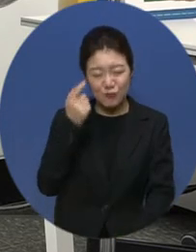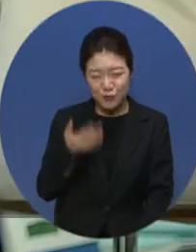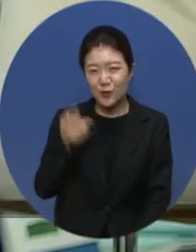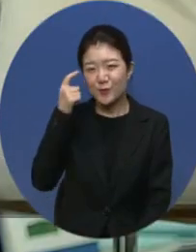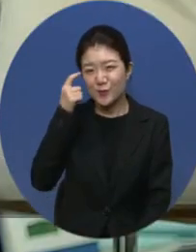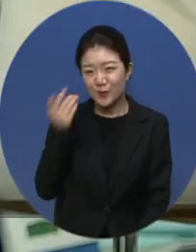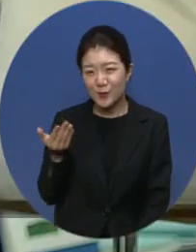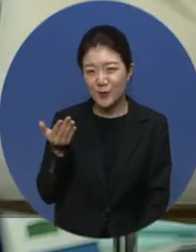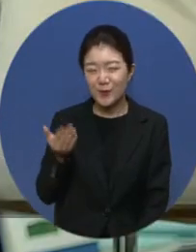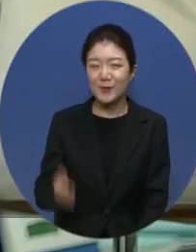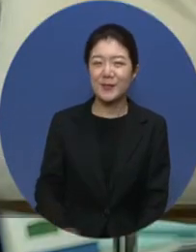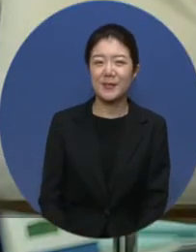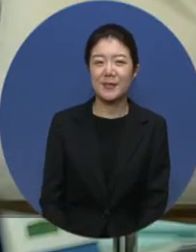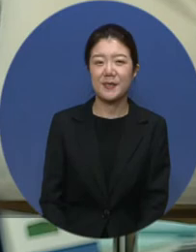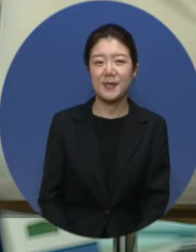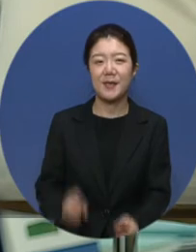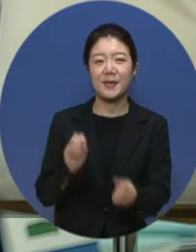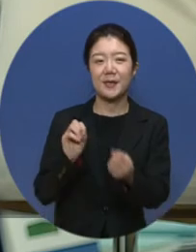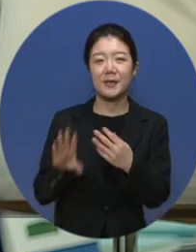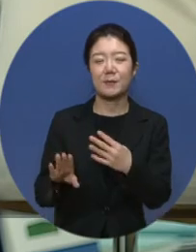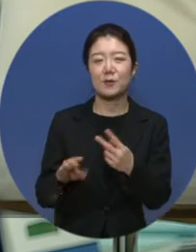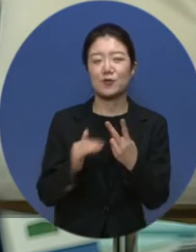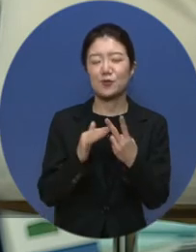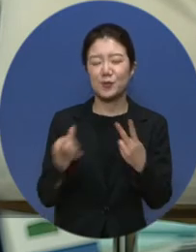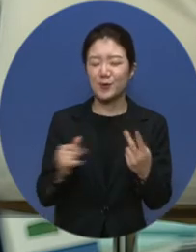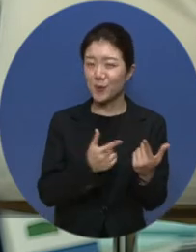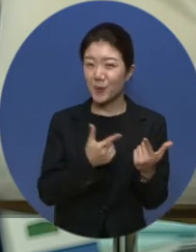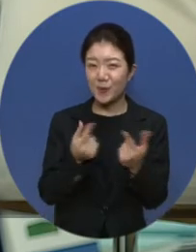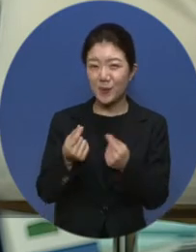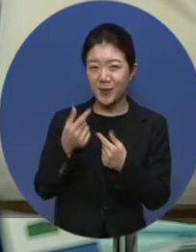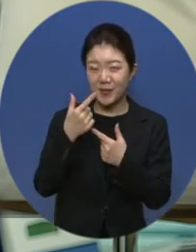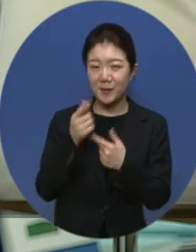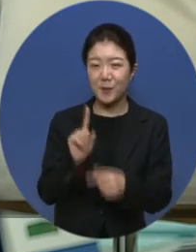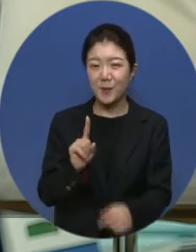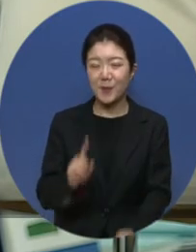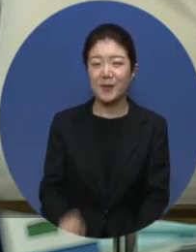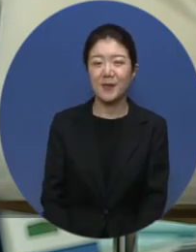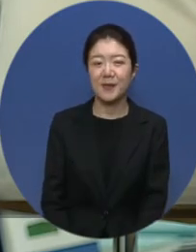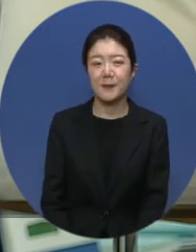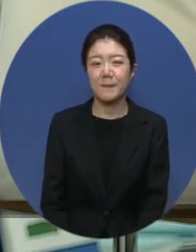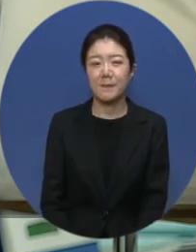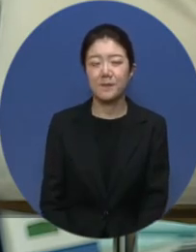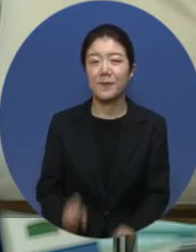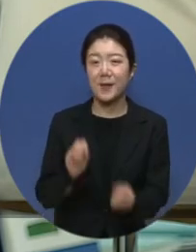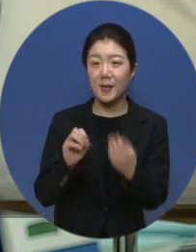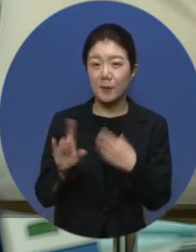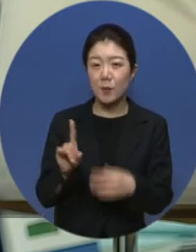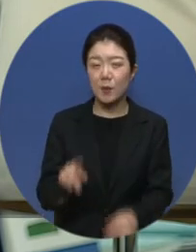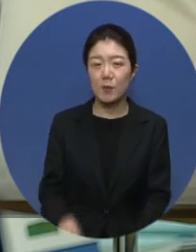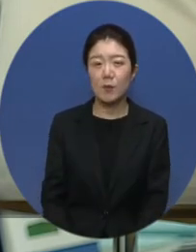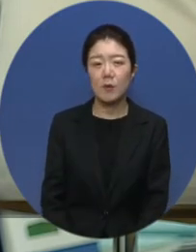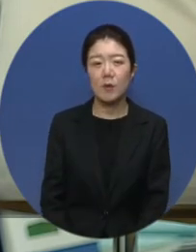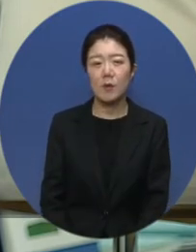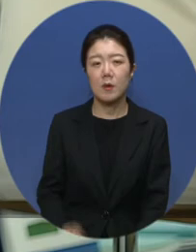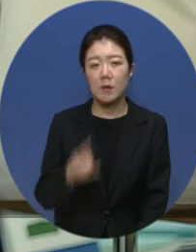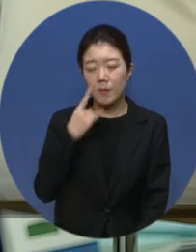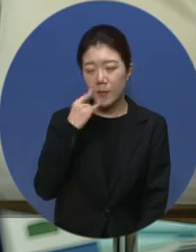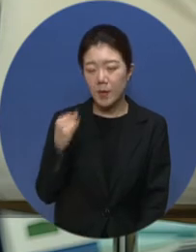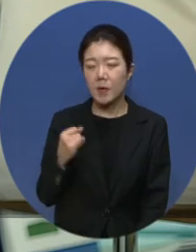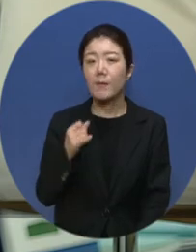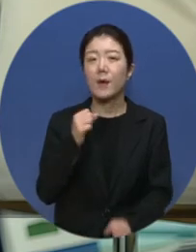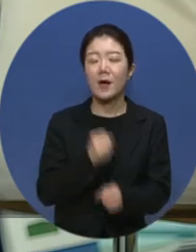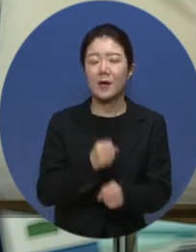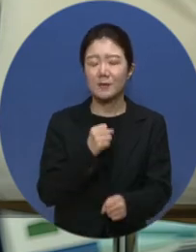봤는데, 그 대답이 두 분 다 똑같이 나온 거예요. 그랬더니 대답이 그냥 엄마가 만든